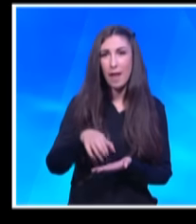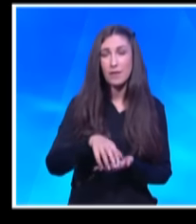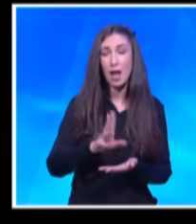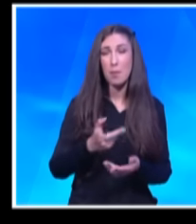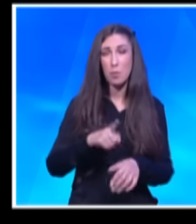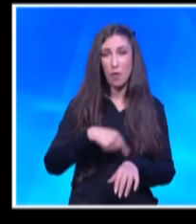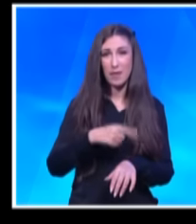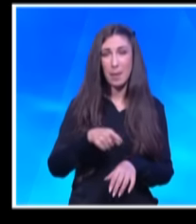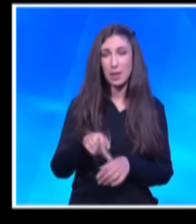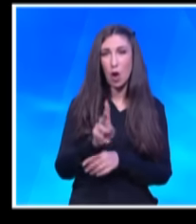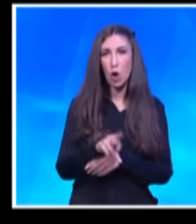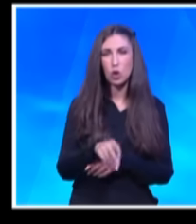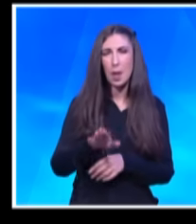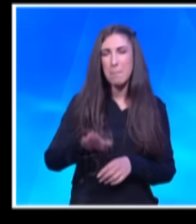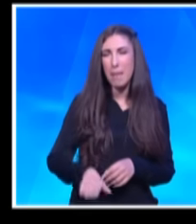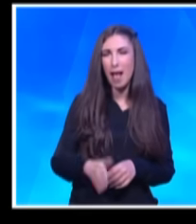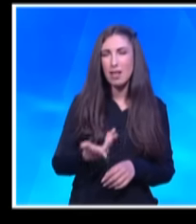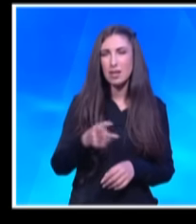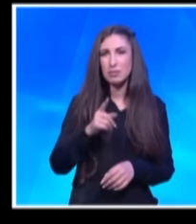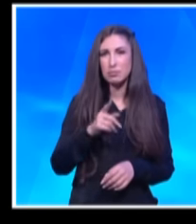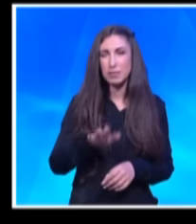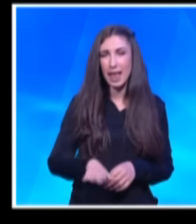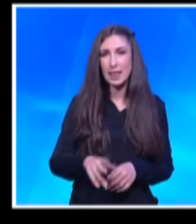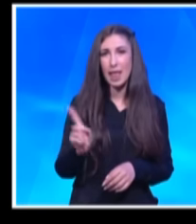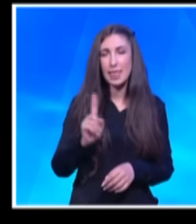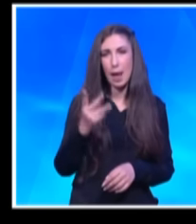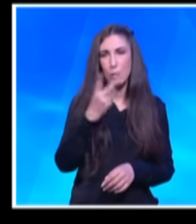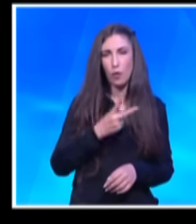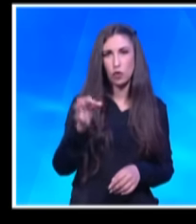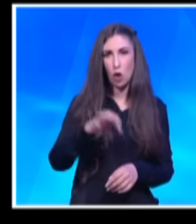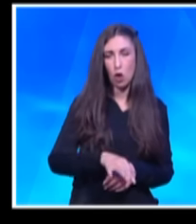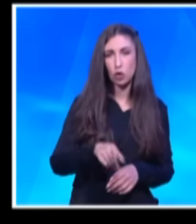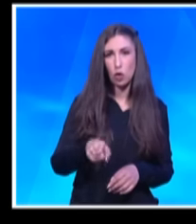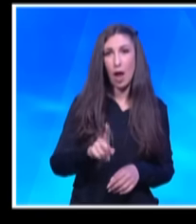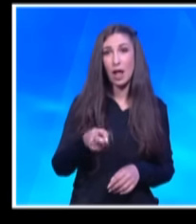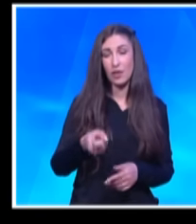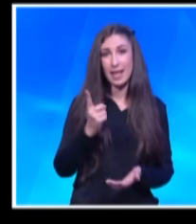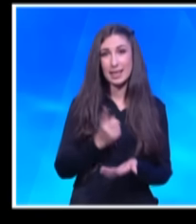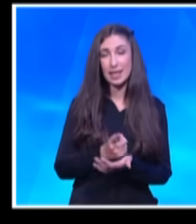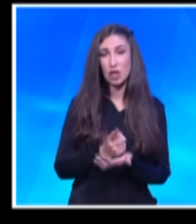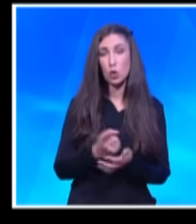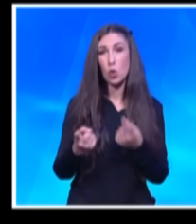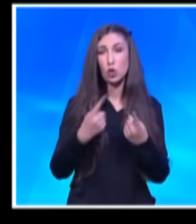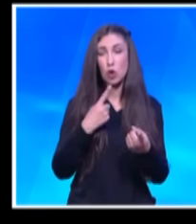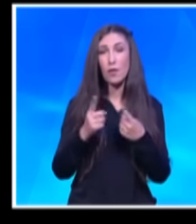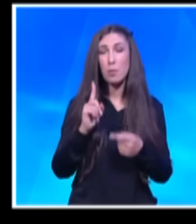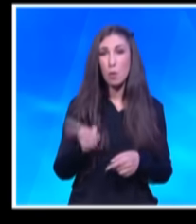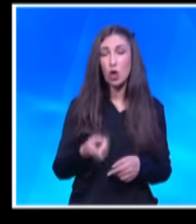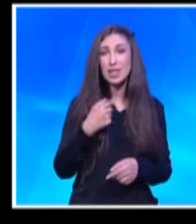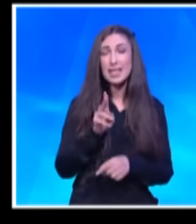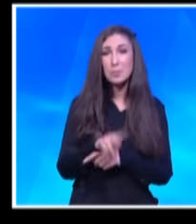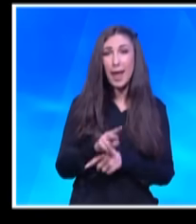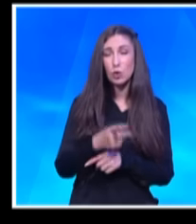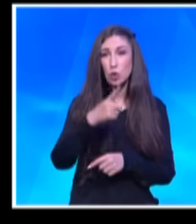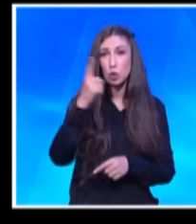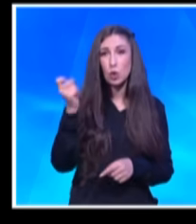на осъществения контрол, малолетното дете не било повторно на обекта, а това е задължително условие, за да могат инспекторите